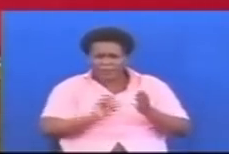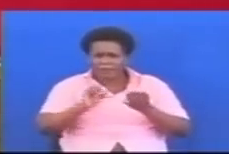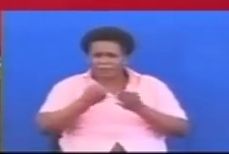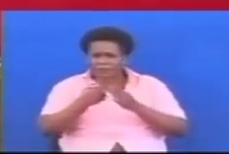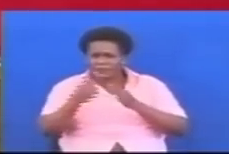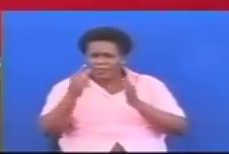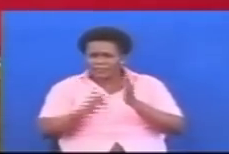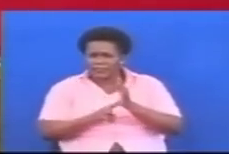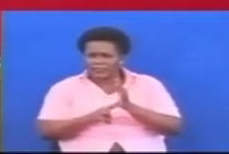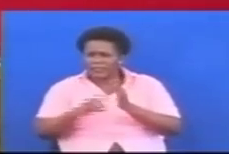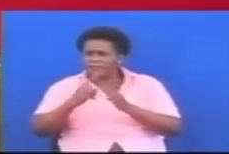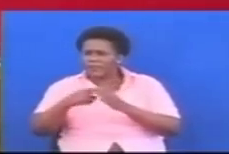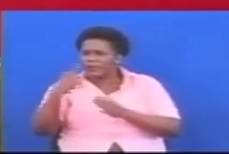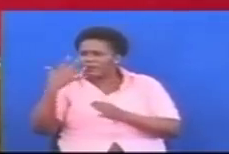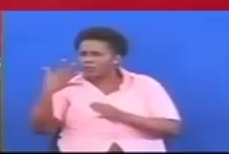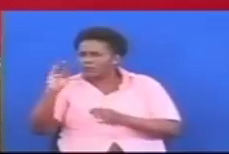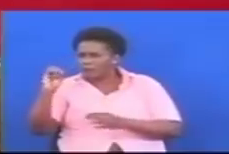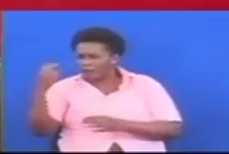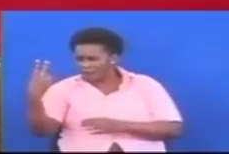678,502